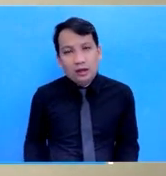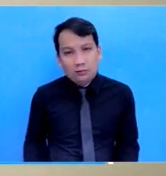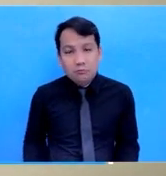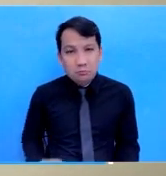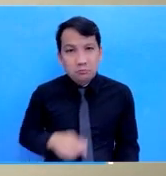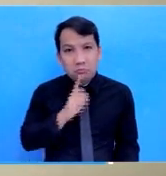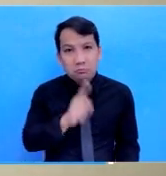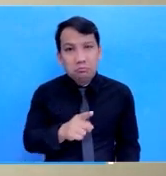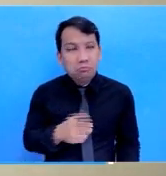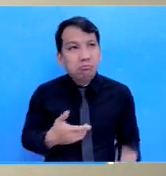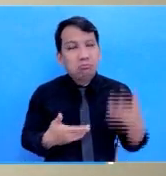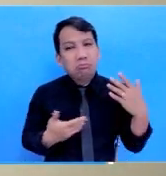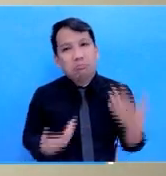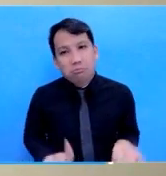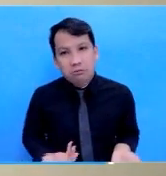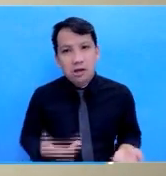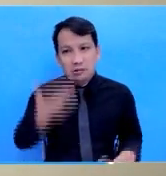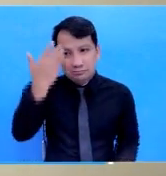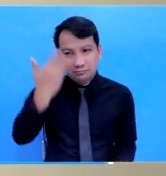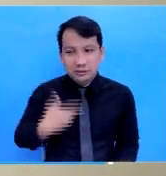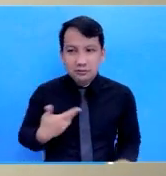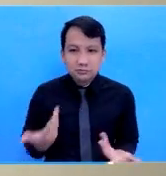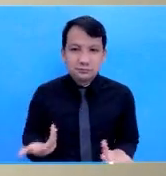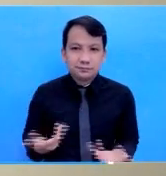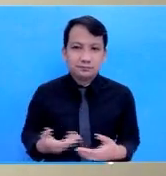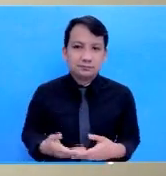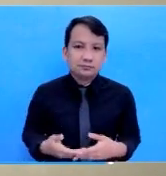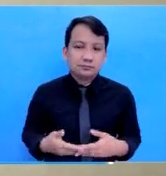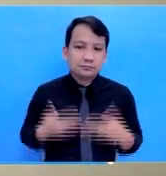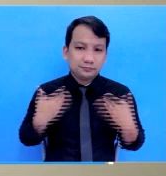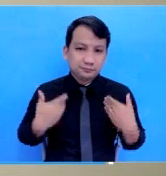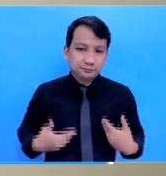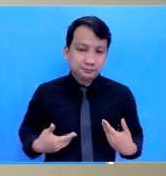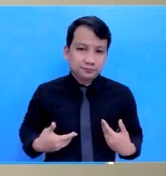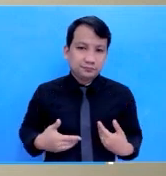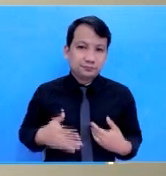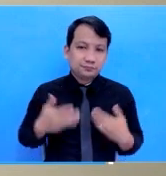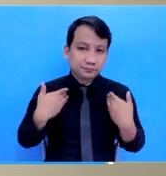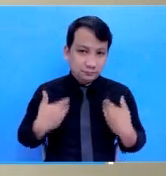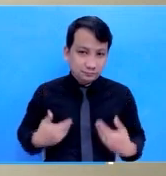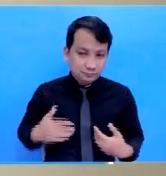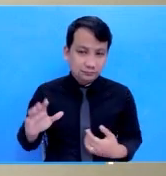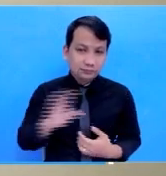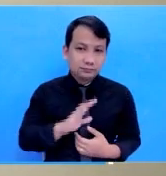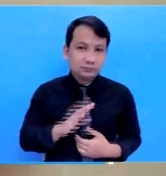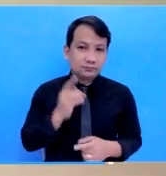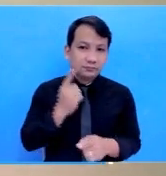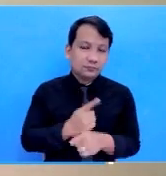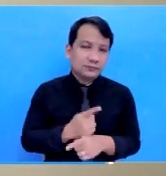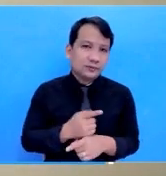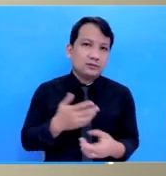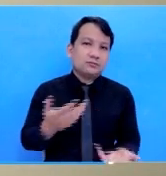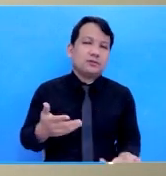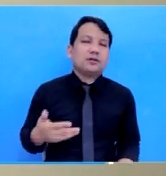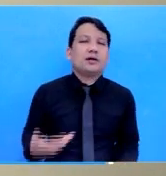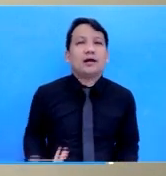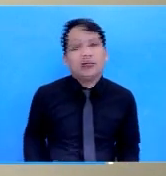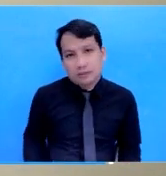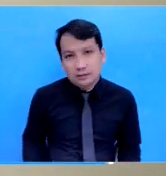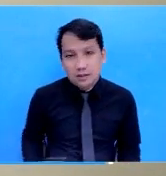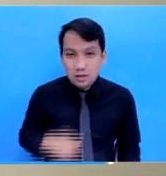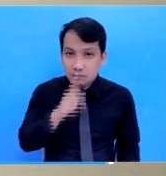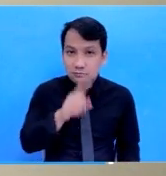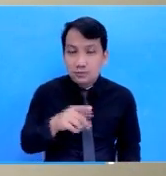na siyang strength para yung posture ng katawan niya tama. Talagang lupay-pay na, as in